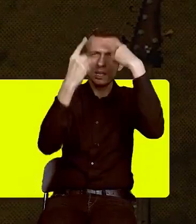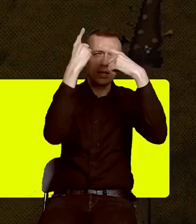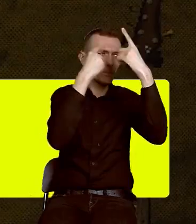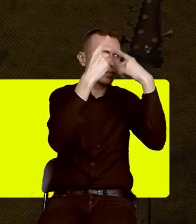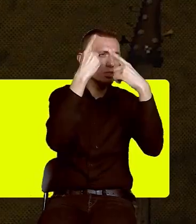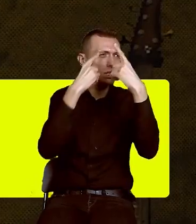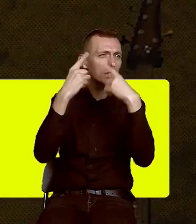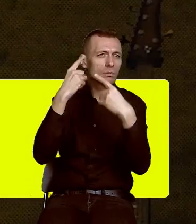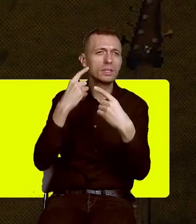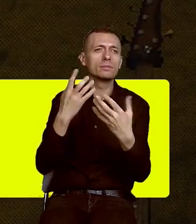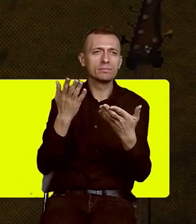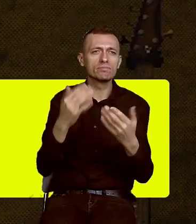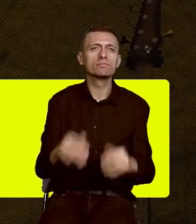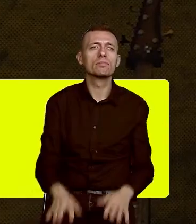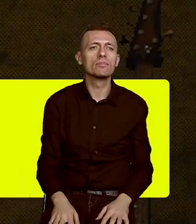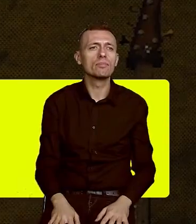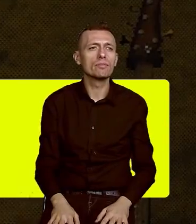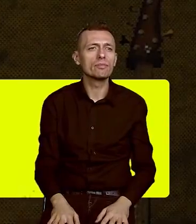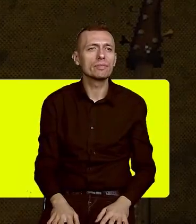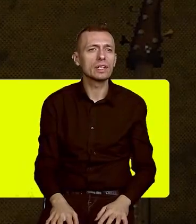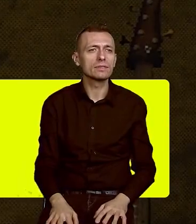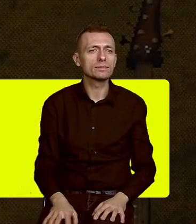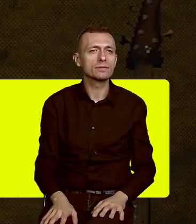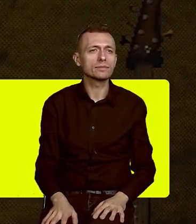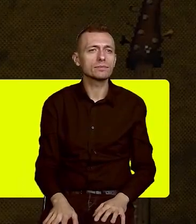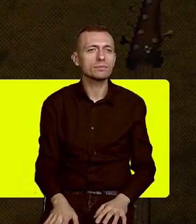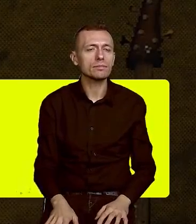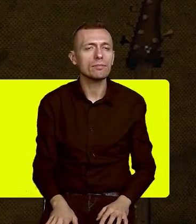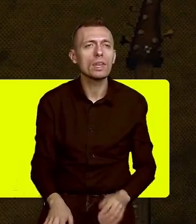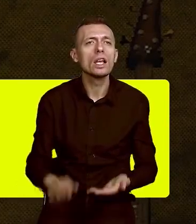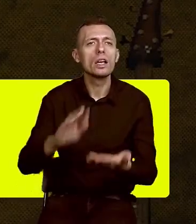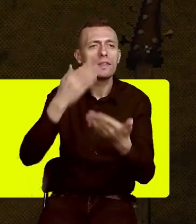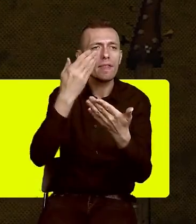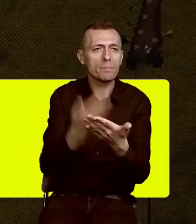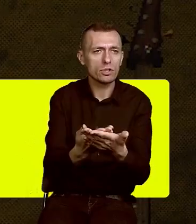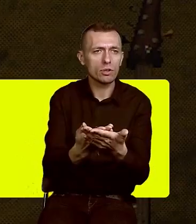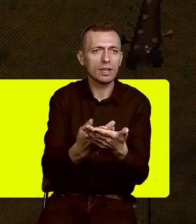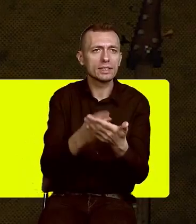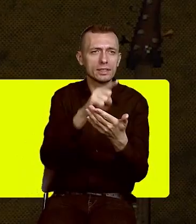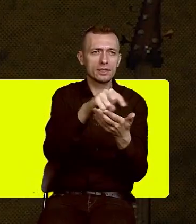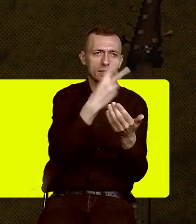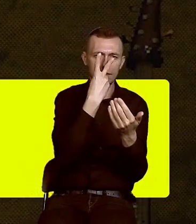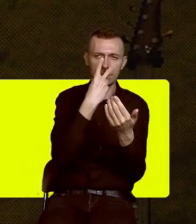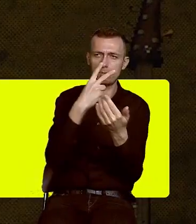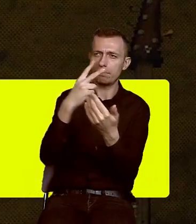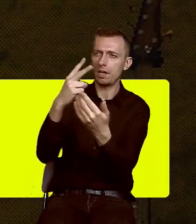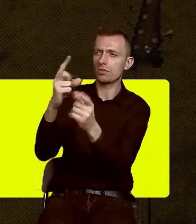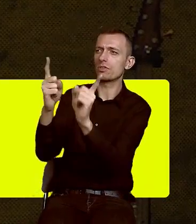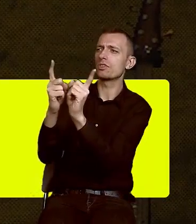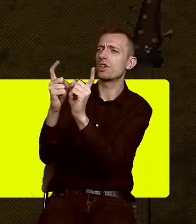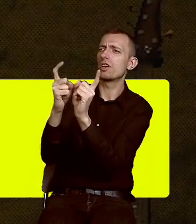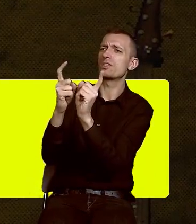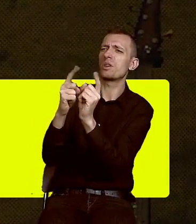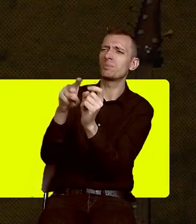oczu. Tej pożądliwości podporządkowujesz się na przykład wtedy, gdy patrzysz na to, co ma twój sąsiad i chcesz tę